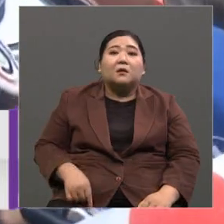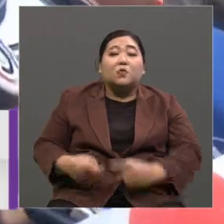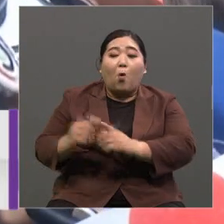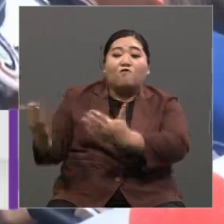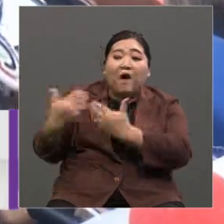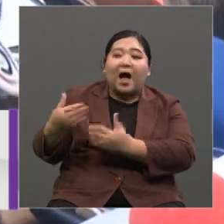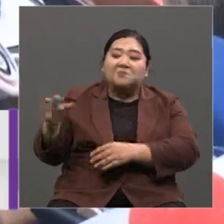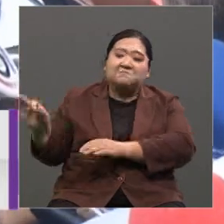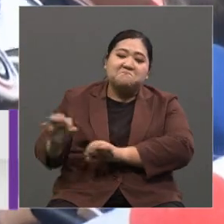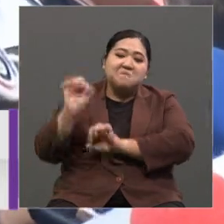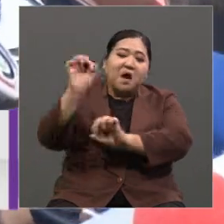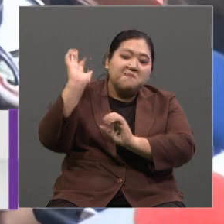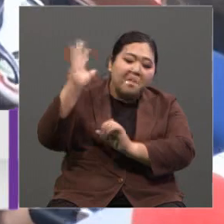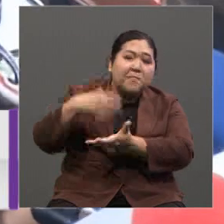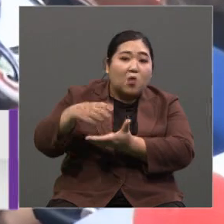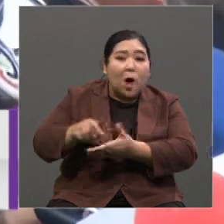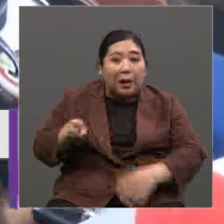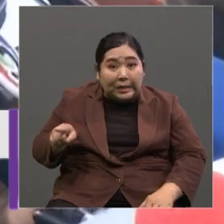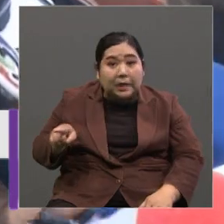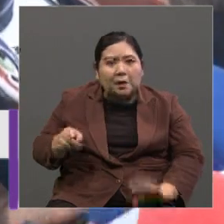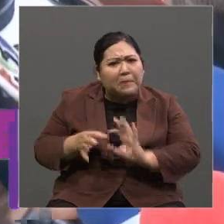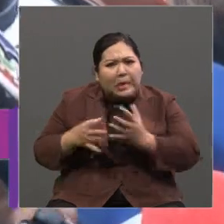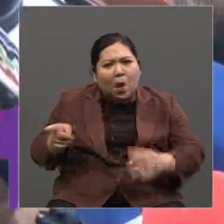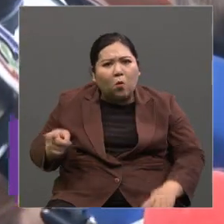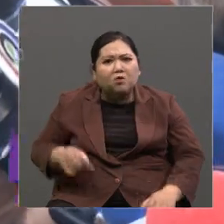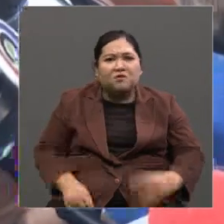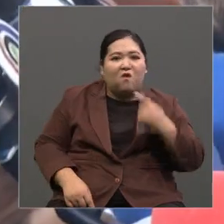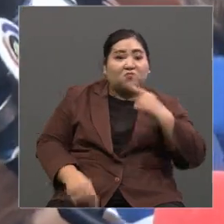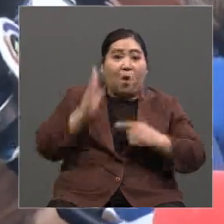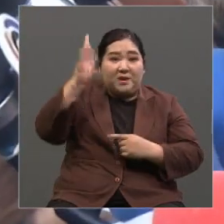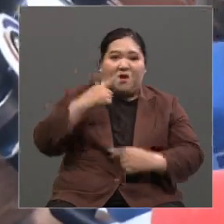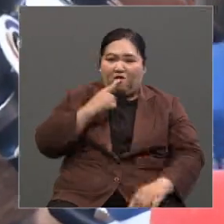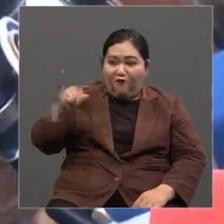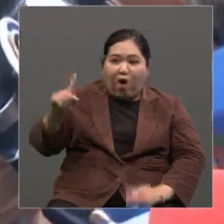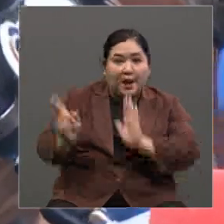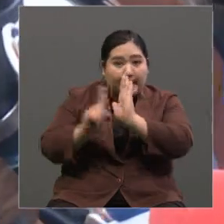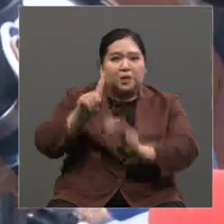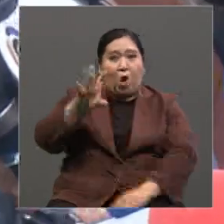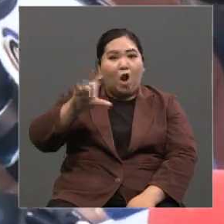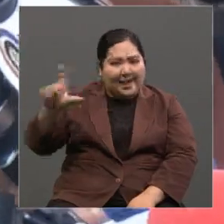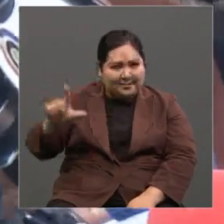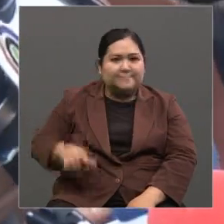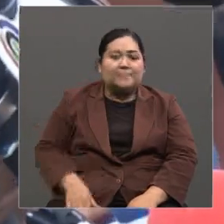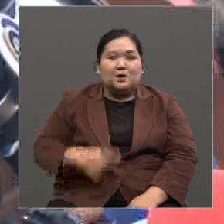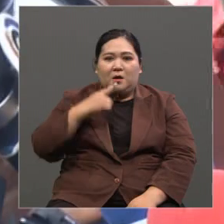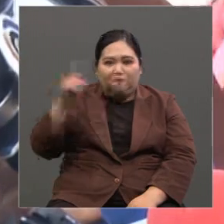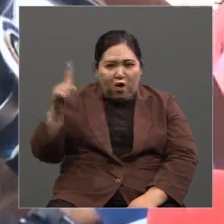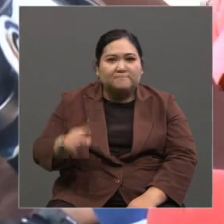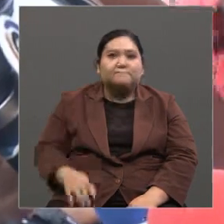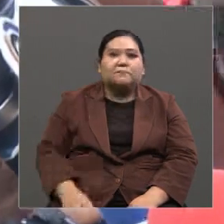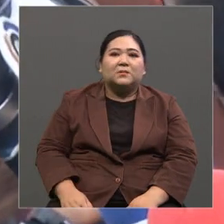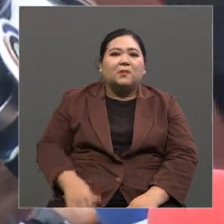เอกสารอะไรขึ้นมาเนี่ยต่อไปนี้เนี่ยคุณชูวิทย์จะฟ้องครั้งละร้อยล้านนะคุณจะเสียหายมากนะครับแล้วผมไม่อยากให้